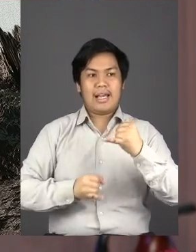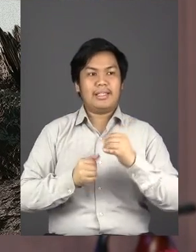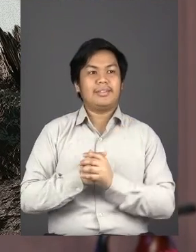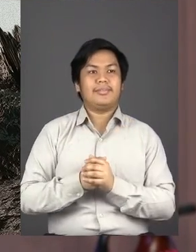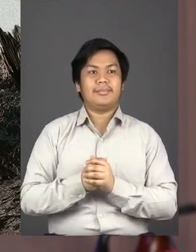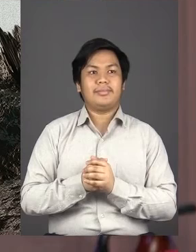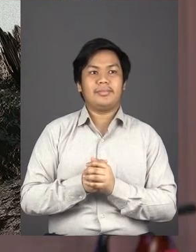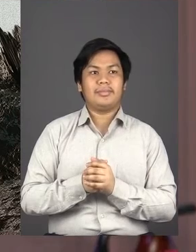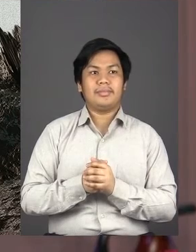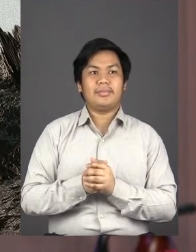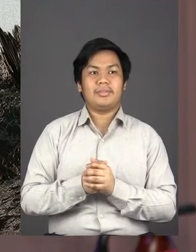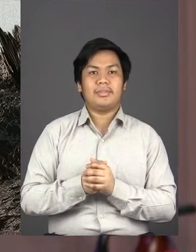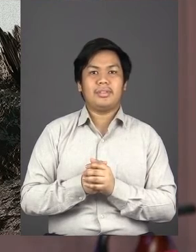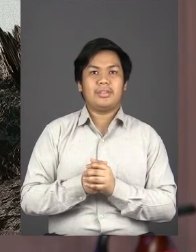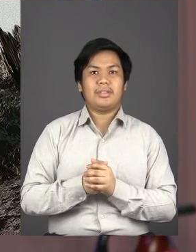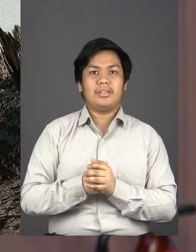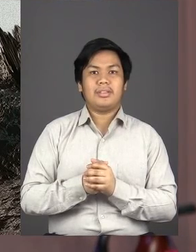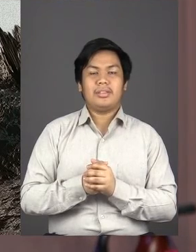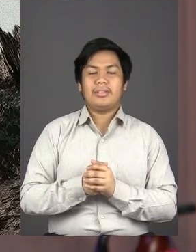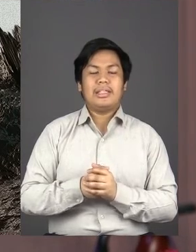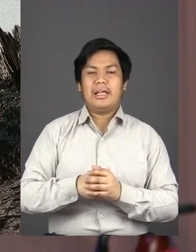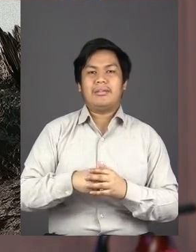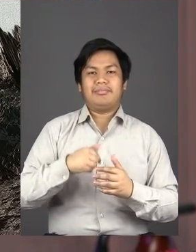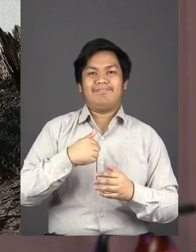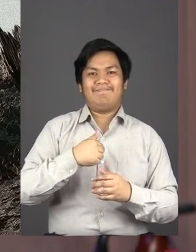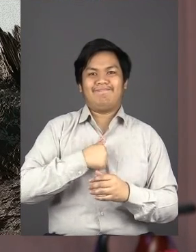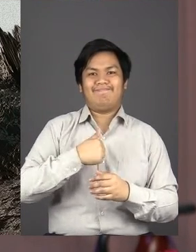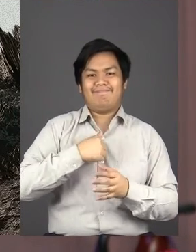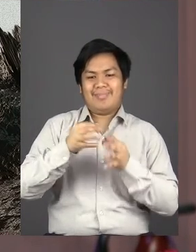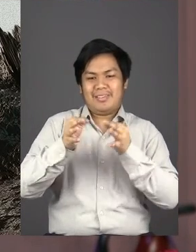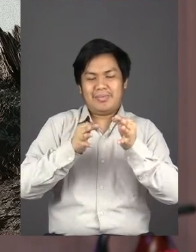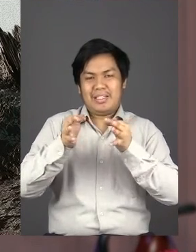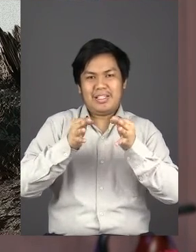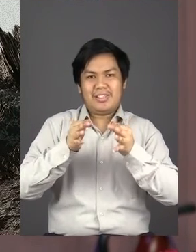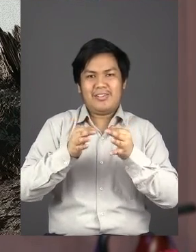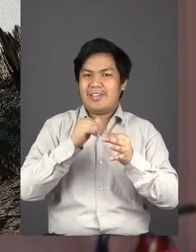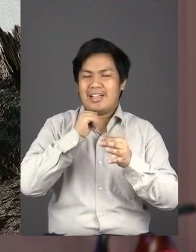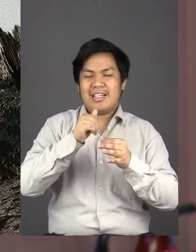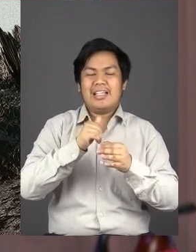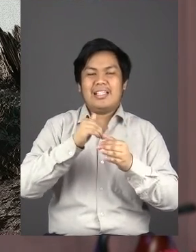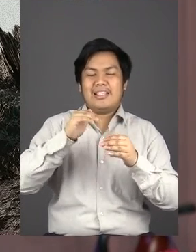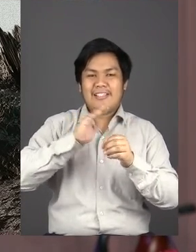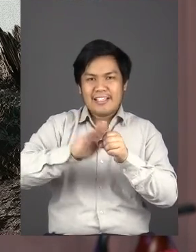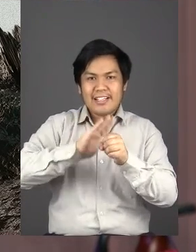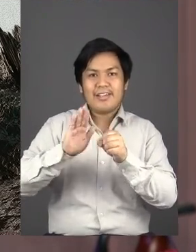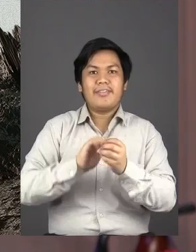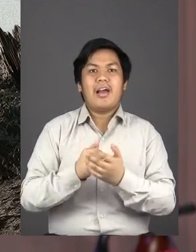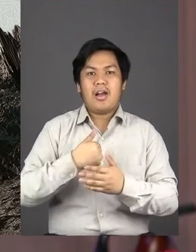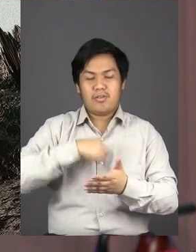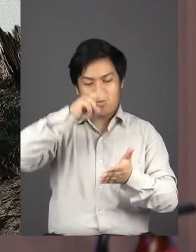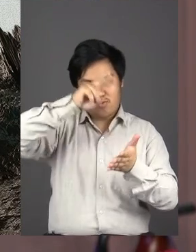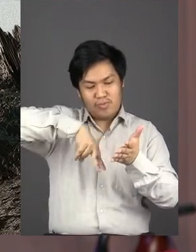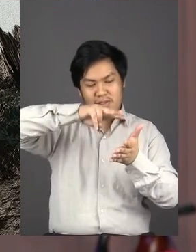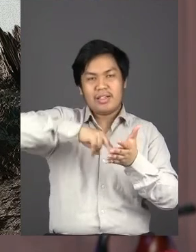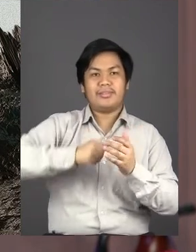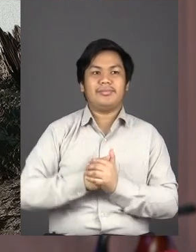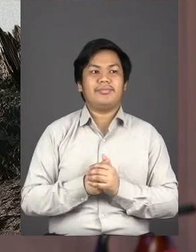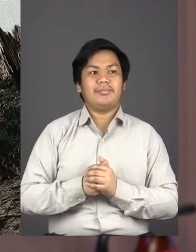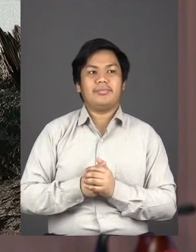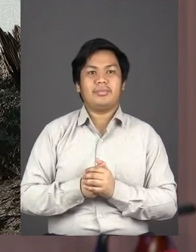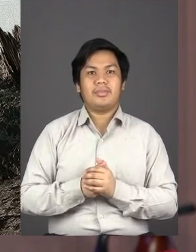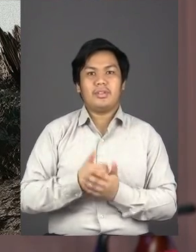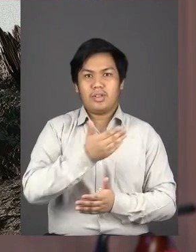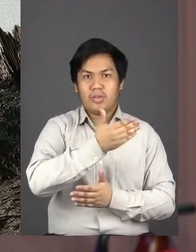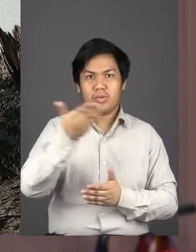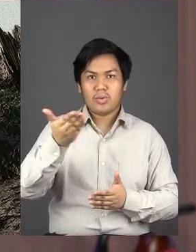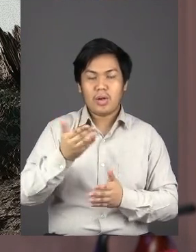hindi ko na po ito mabibigyan ng karampatang paliwanag. Verses 15-17, babasahin ko na lang po. Look carefully